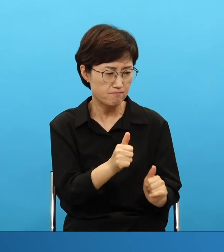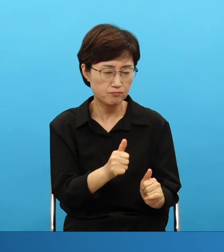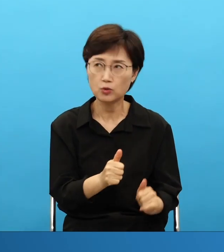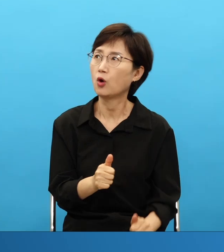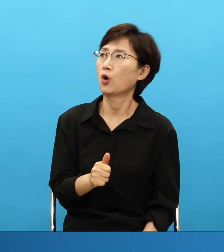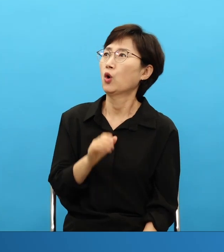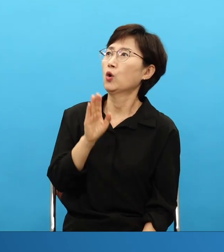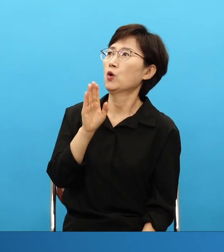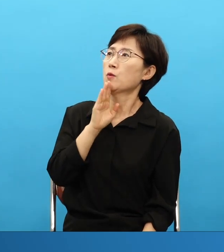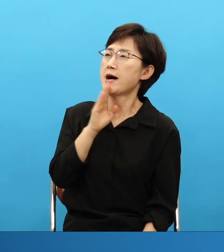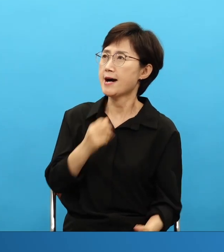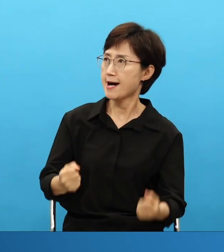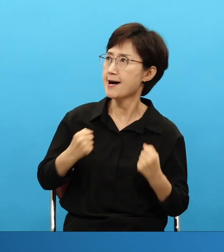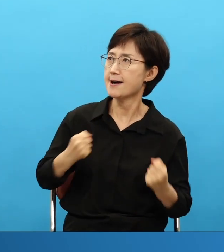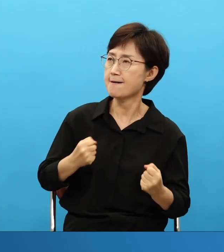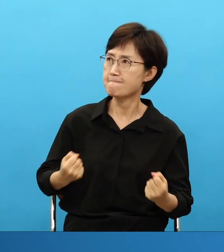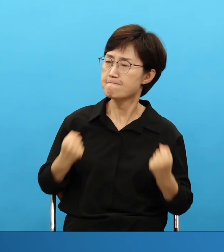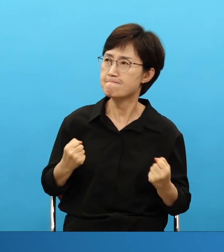말입니까